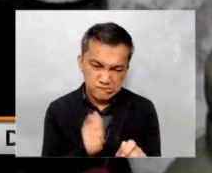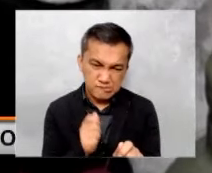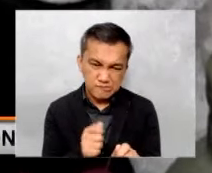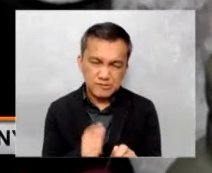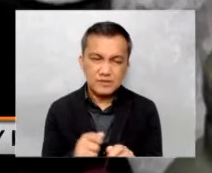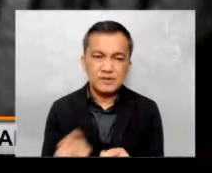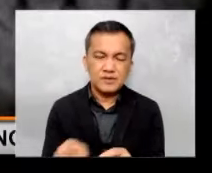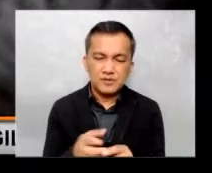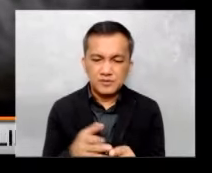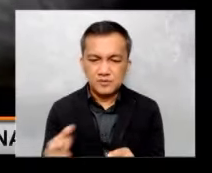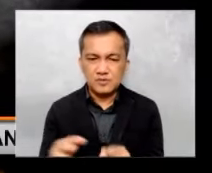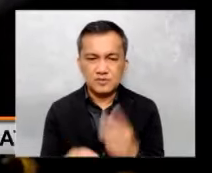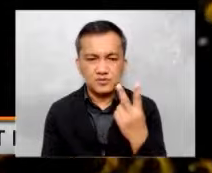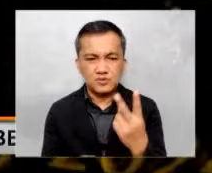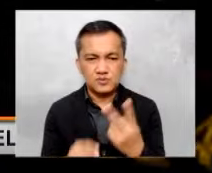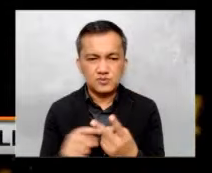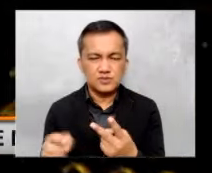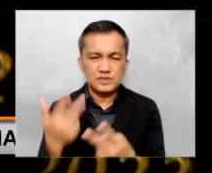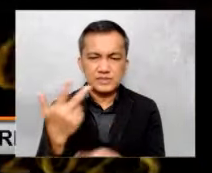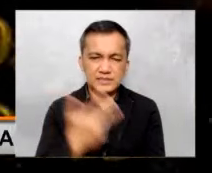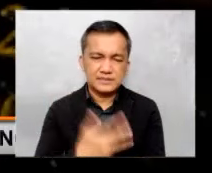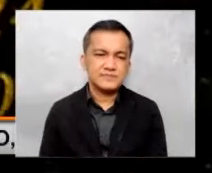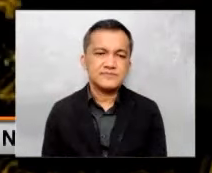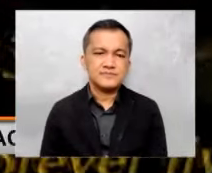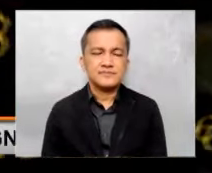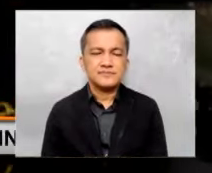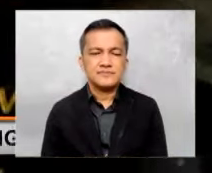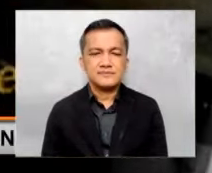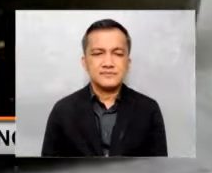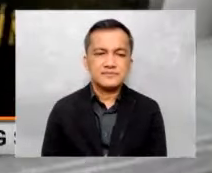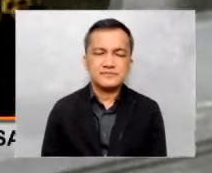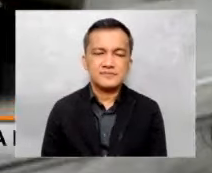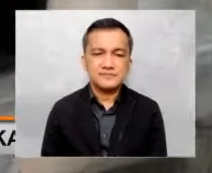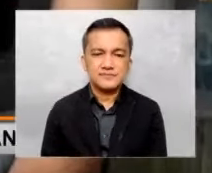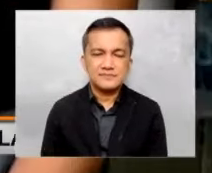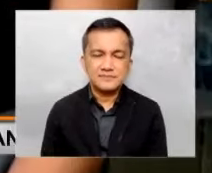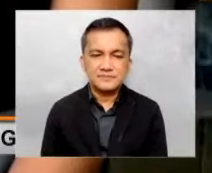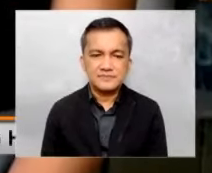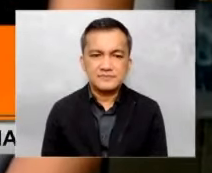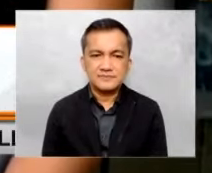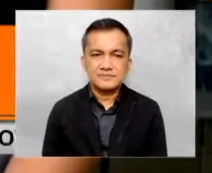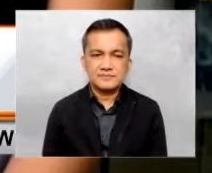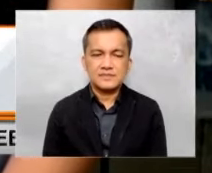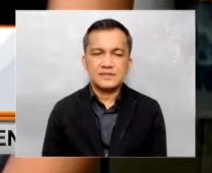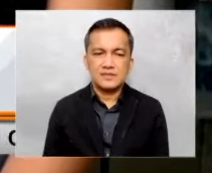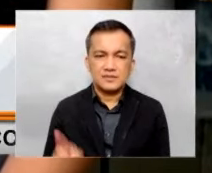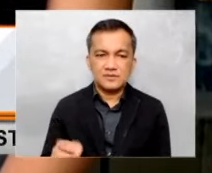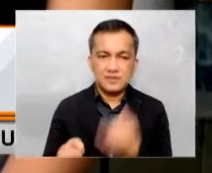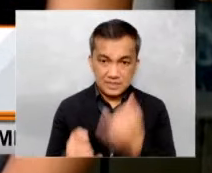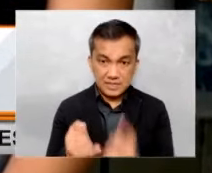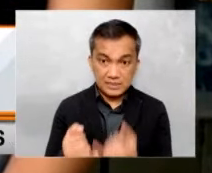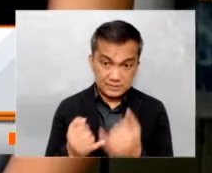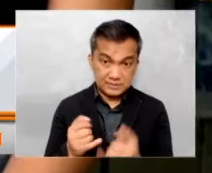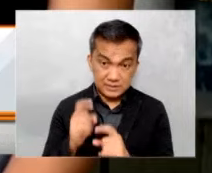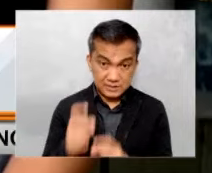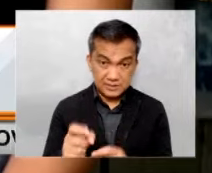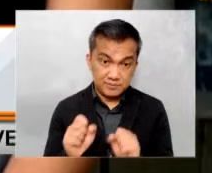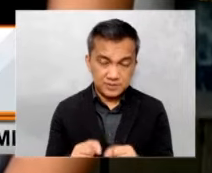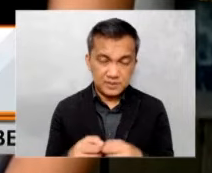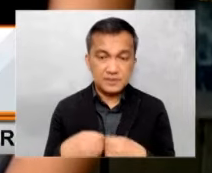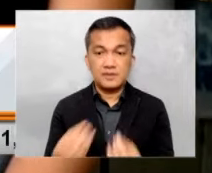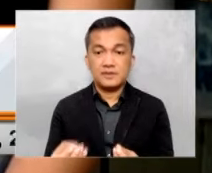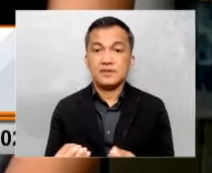ng 2 hanggang 3 araw. Ito na yung last gift na maaari nilang ibigay doon